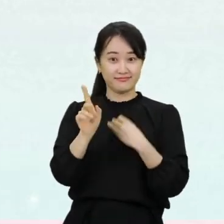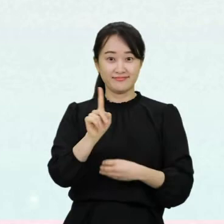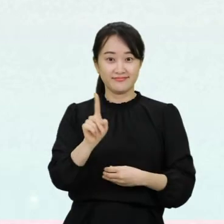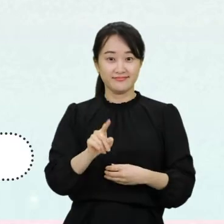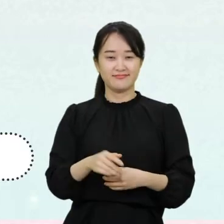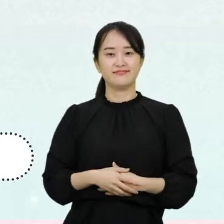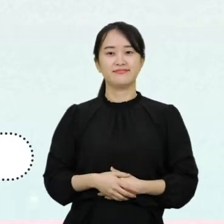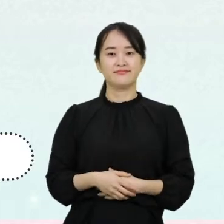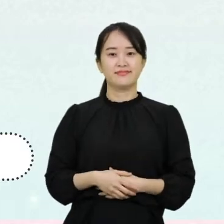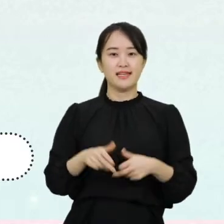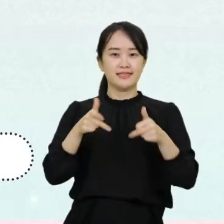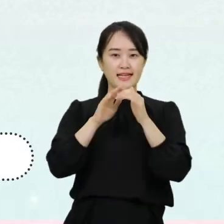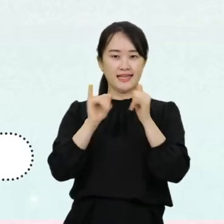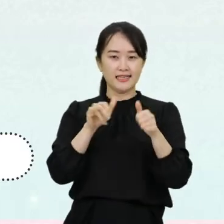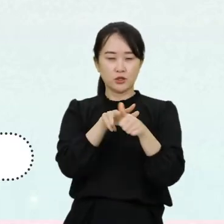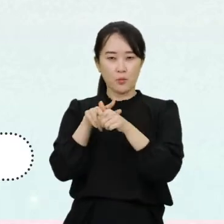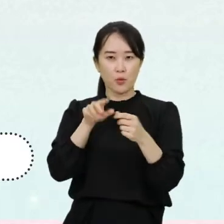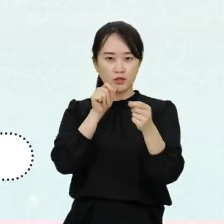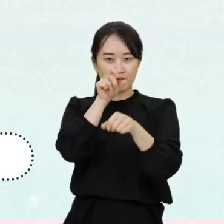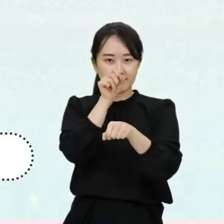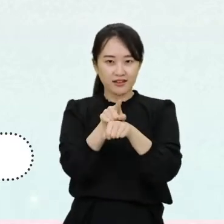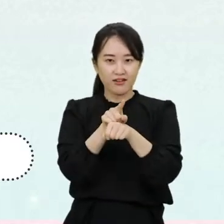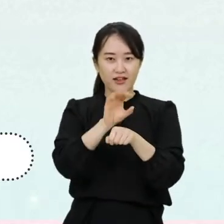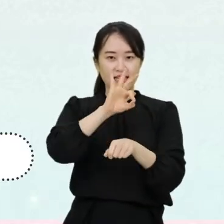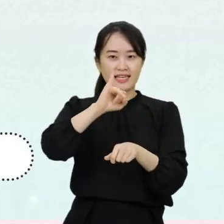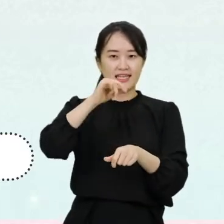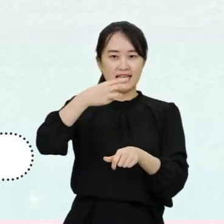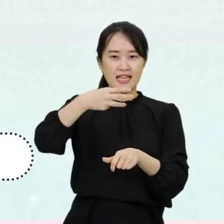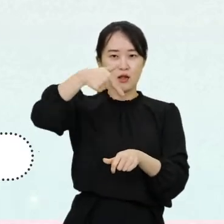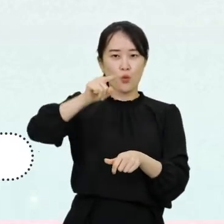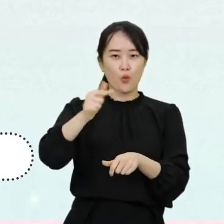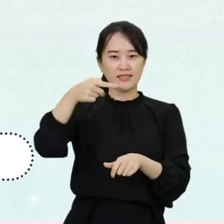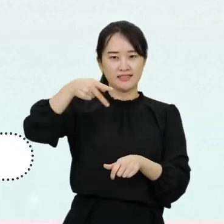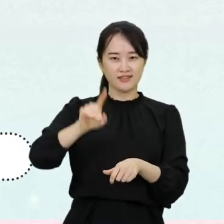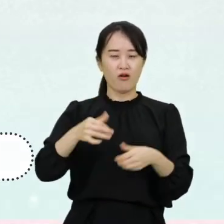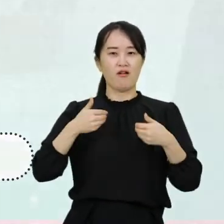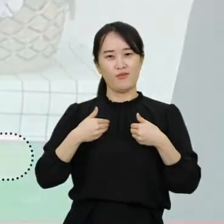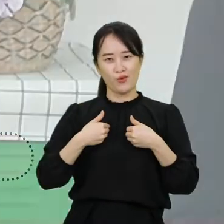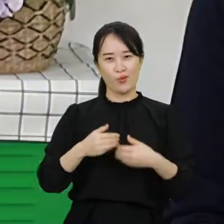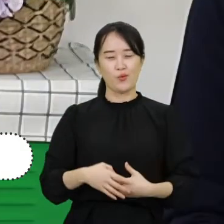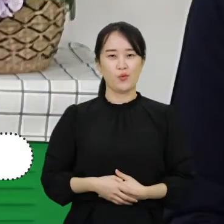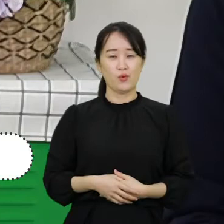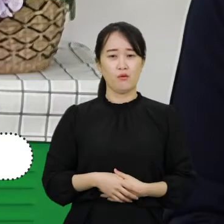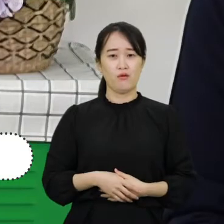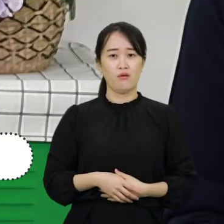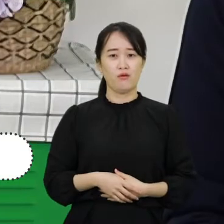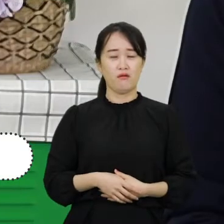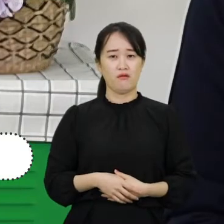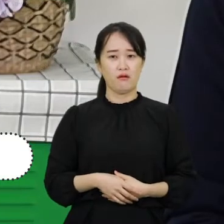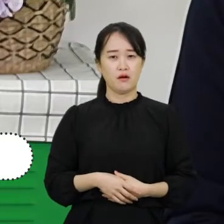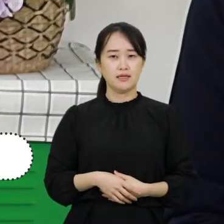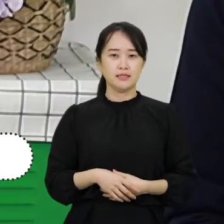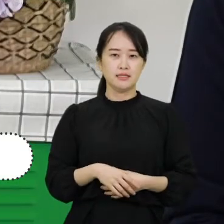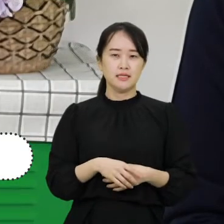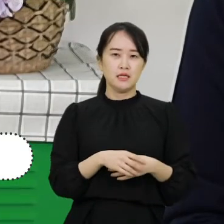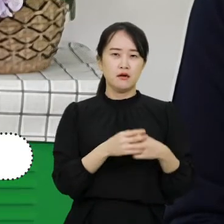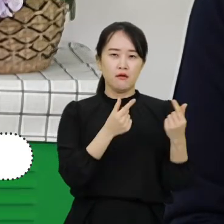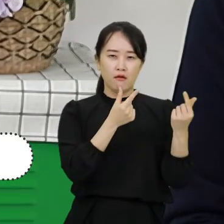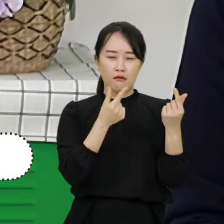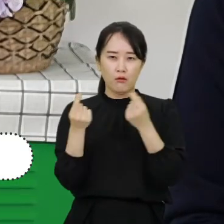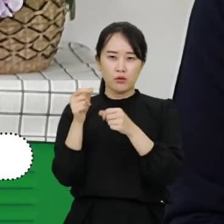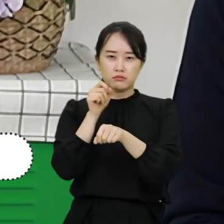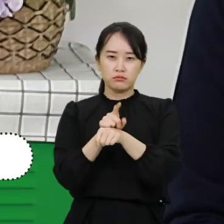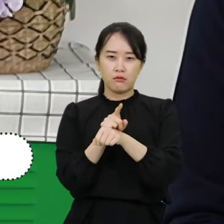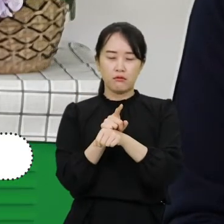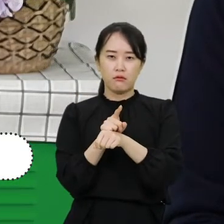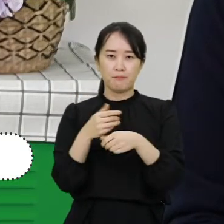두구두구두구두구두구두구. 정답은 장애인 정보 접근성에는 일관성이 필요하다. 자, 장애인 정보 접근성,